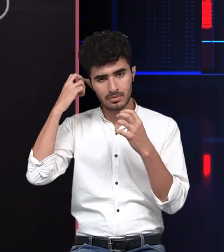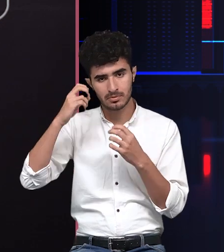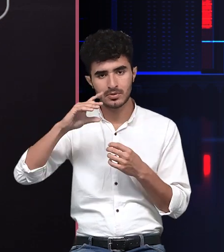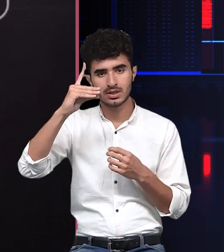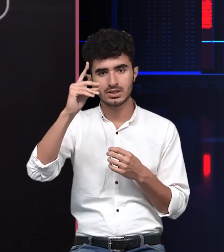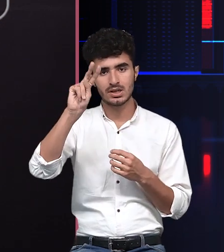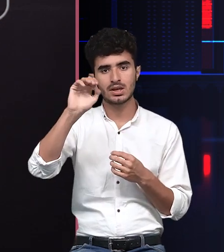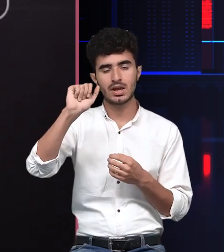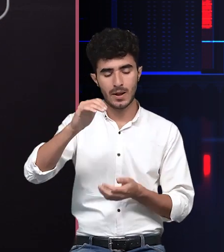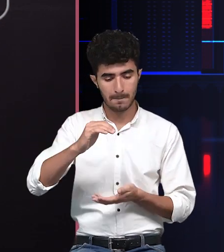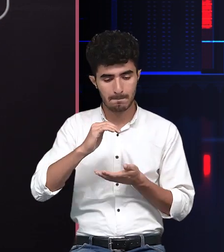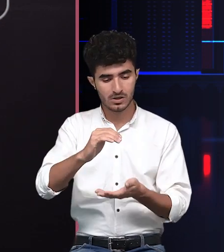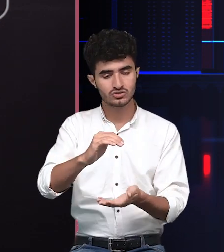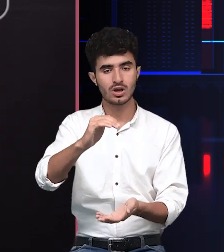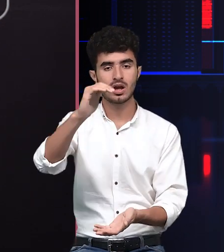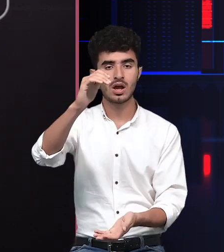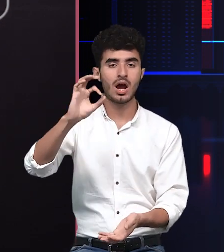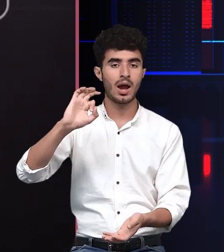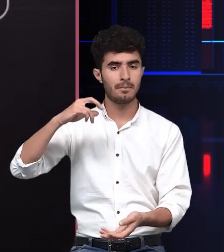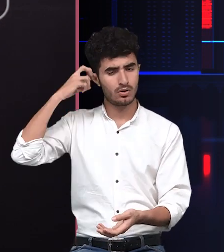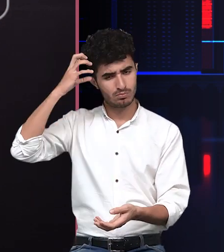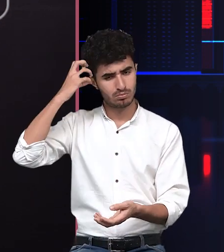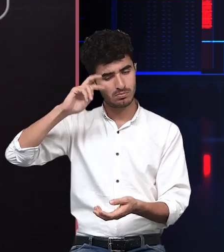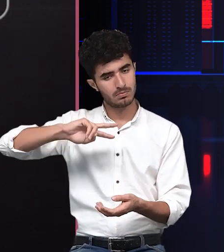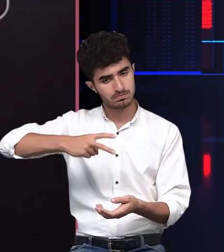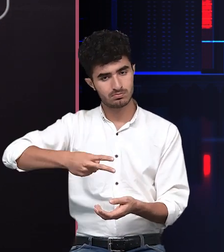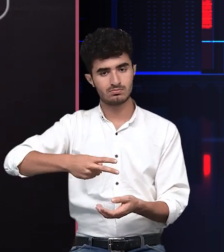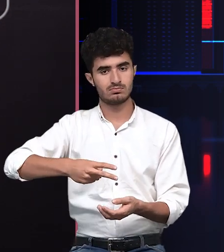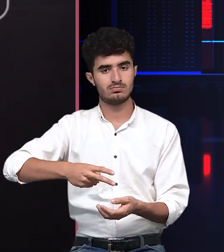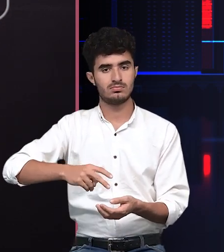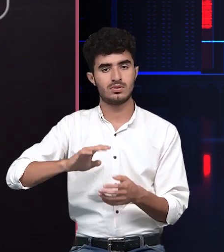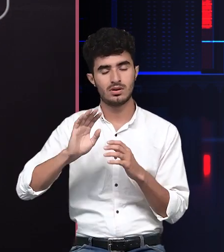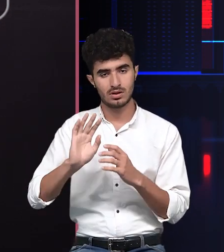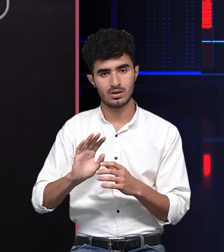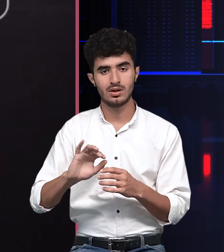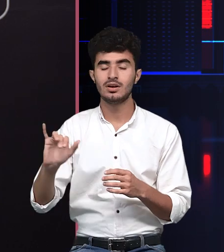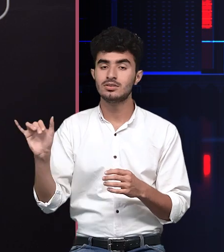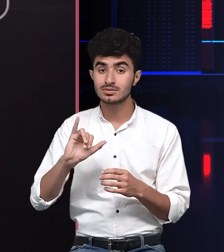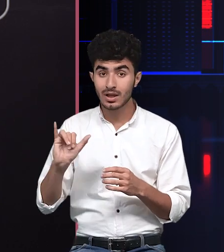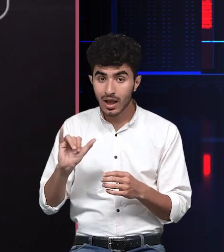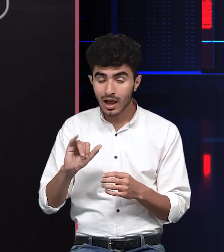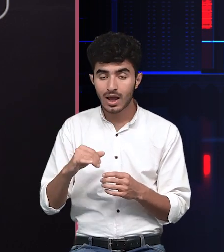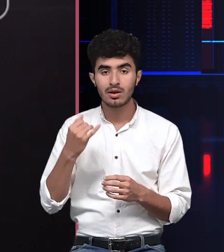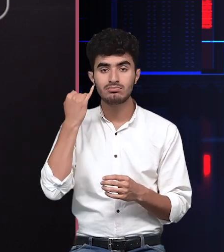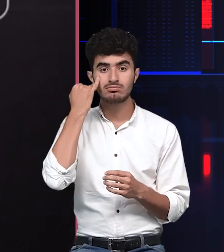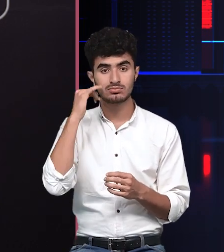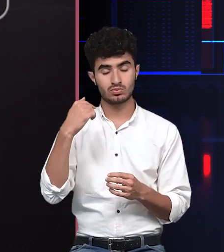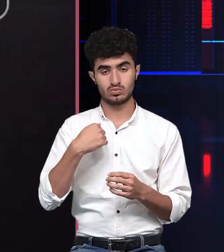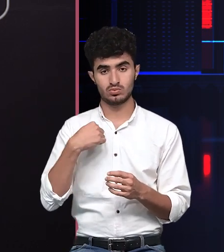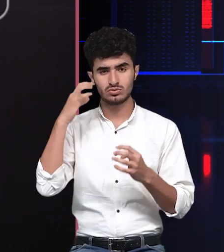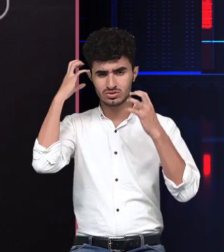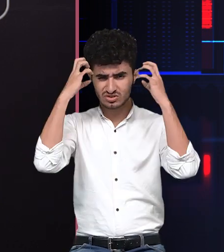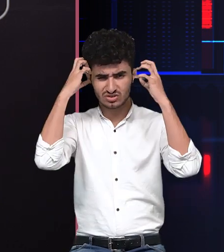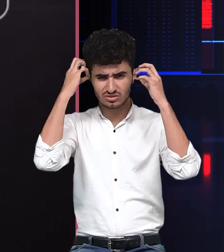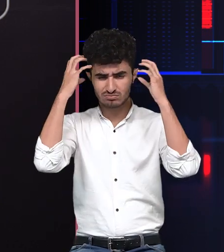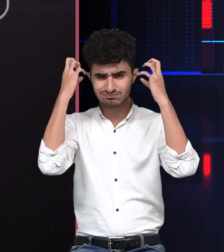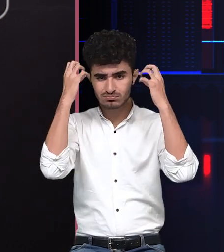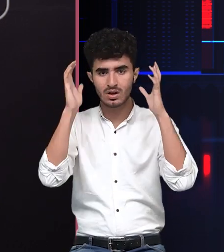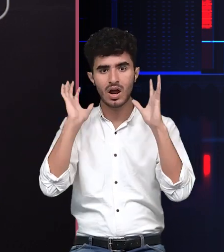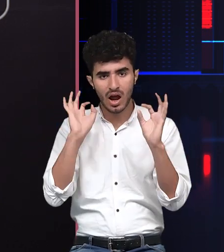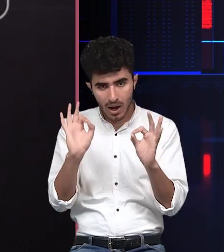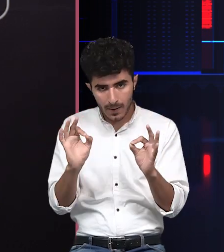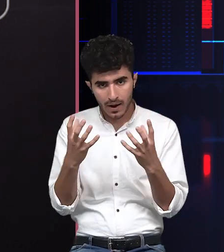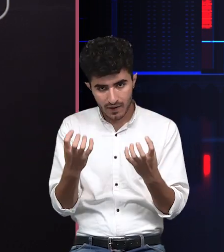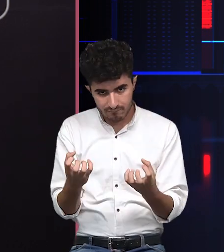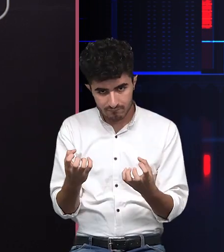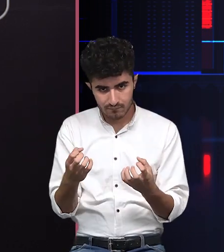بیماریاں تقریباً سارے ٹرینڈ ہی ورثے میں ملتے ہیں، بہت سارے ہمارے جینیٹک بیہیویئرز ہیں، اور اس میں ٹراما بھی ایک اسی طرح کا جینیٹک